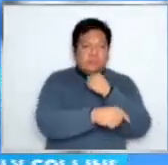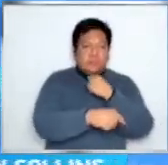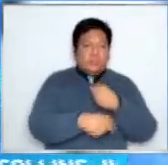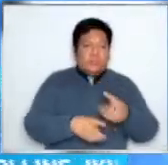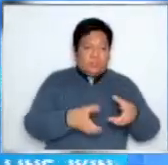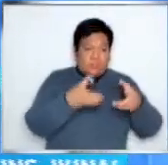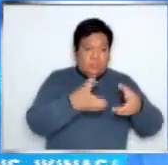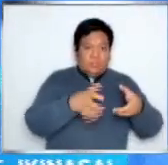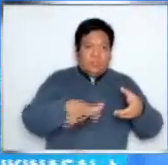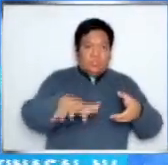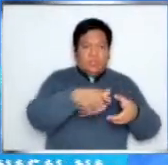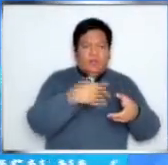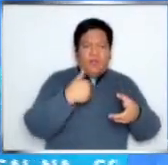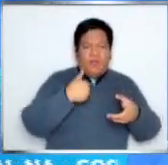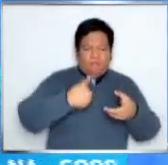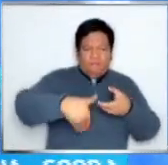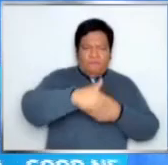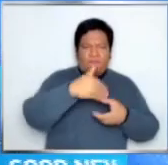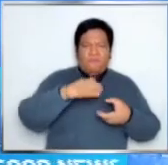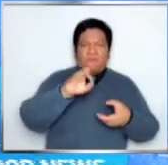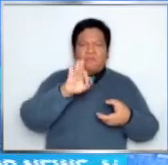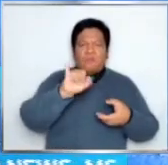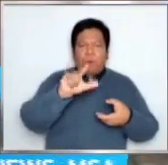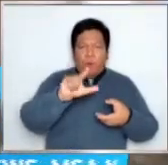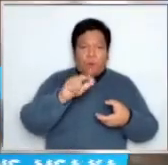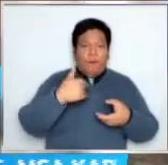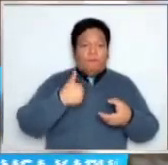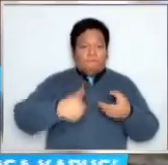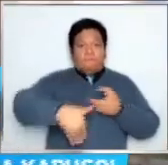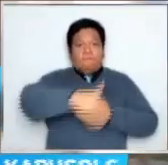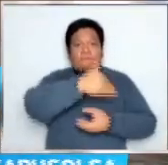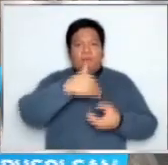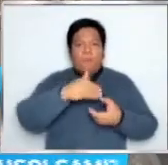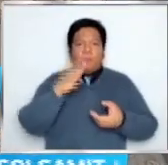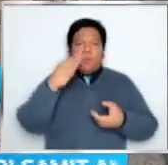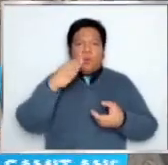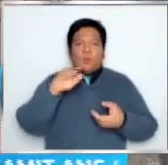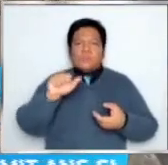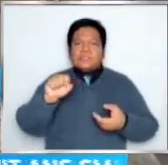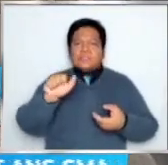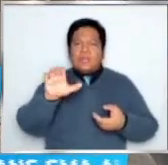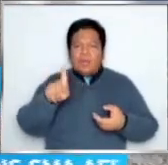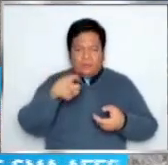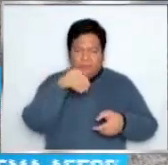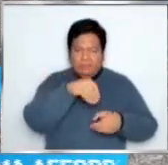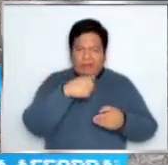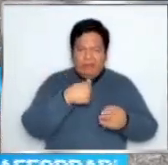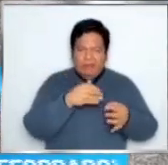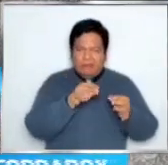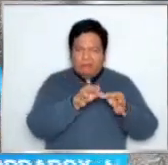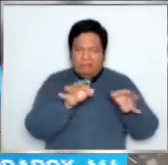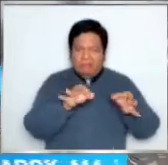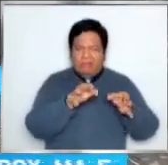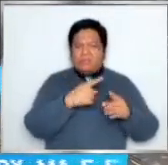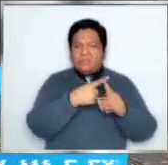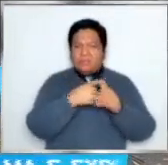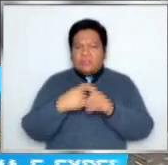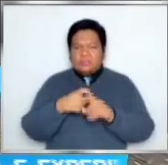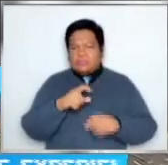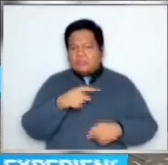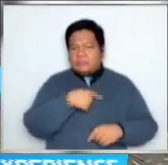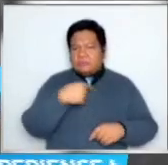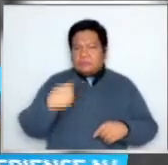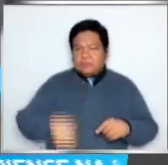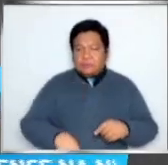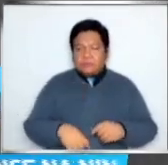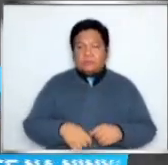na nakasalid naman sa asul ng mga sako na may markings na Thai. 4 Chinese nationals ang napatay sa enkwentro. Kinilalang sina Gao Manzu,